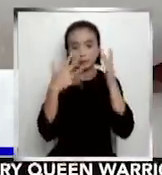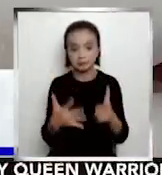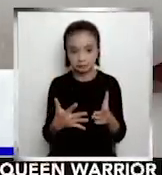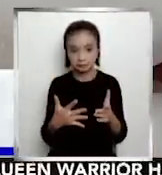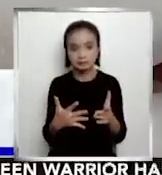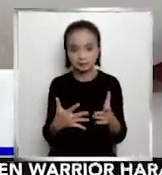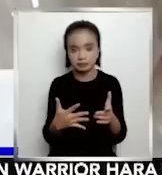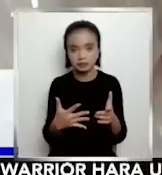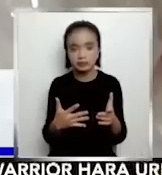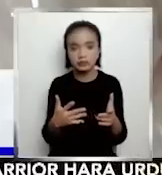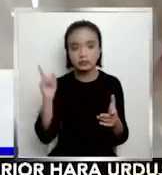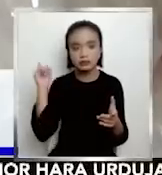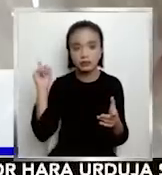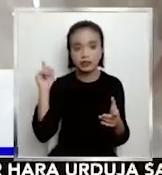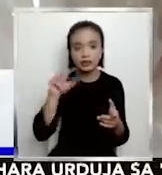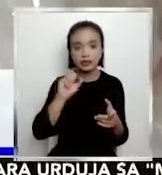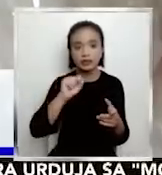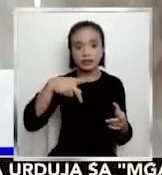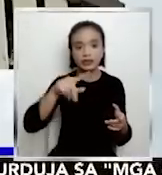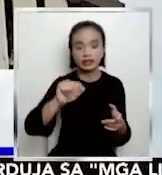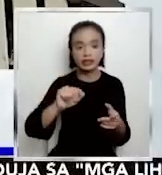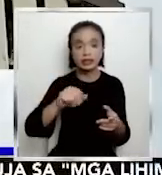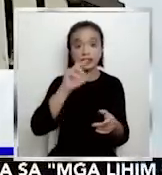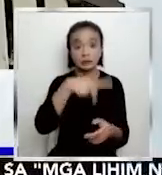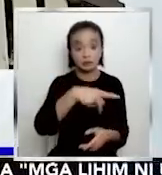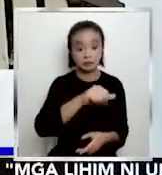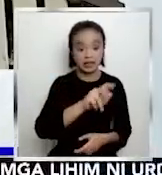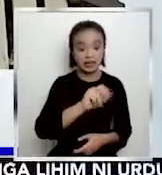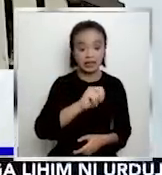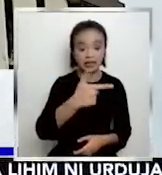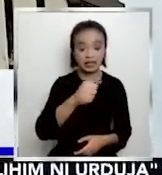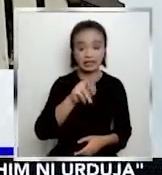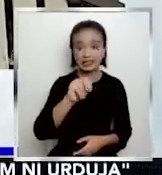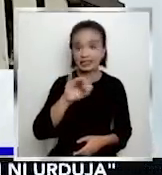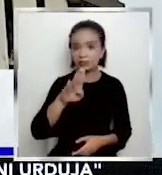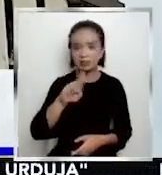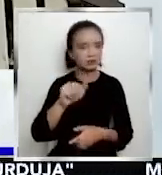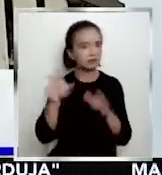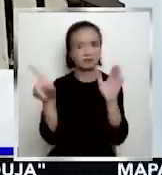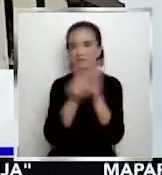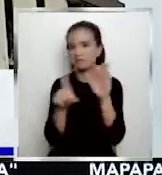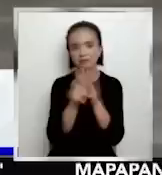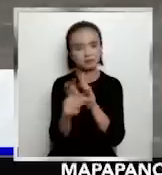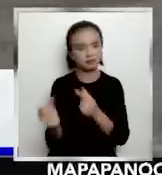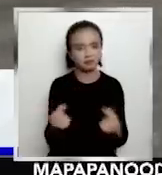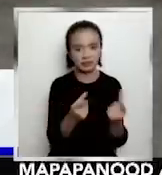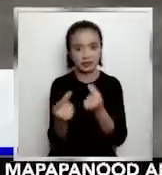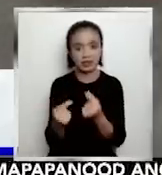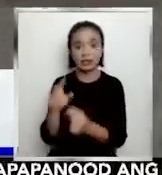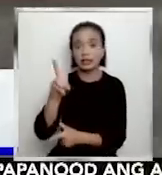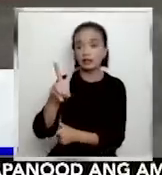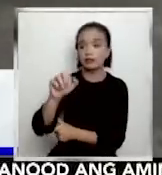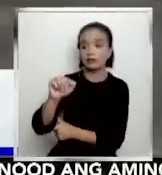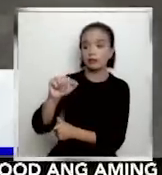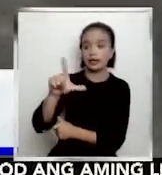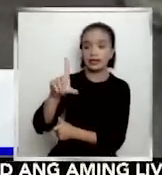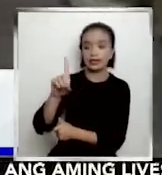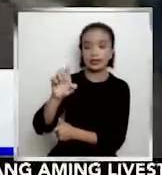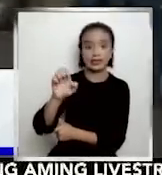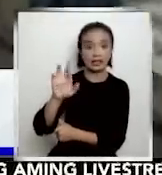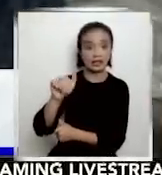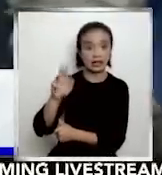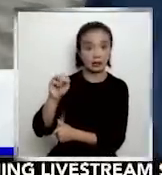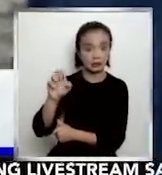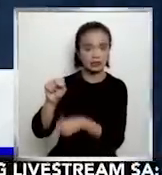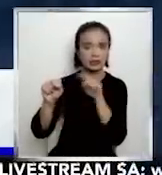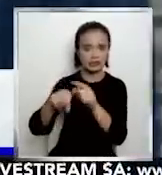Valderrama, illegal ang ginawa ni Panganiban. Isa si Valderrama sa mga pumirma noon sa kontrobersyal na Sugar Order No. 4